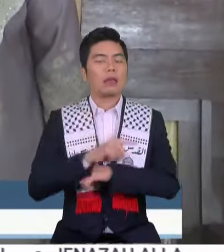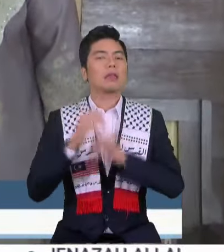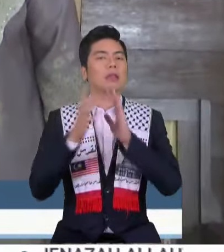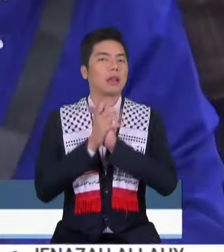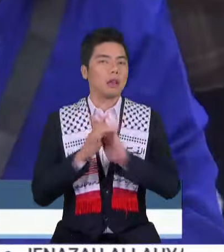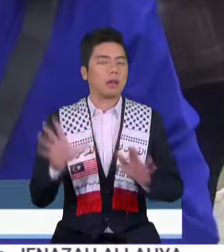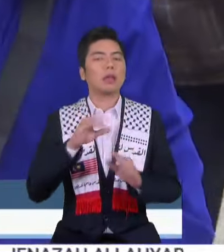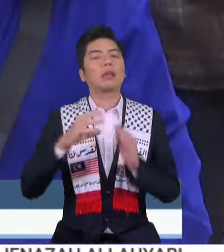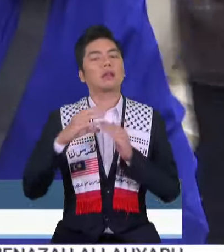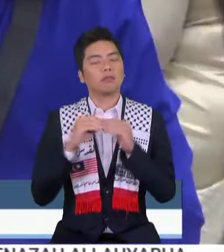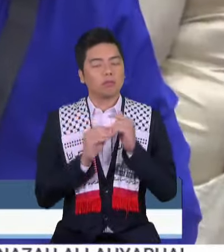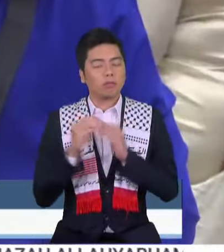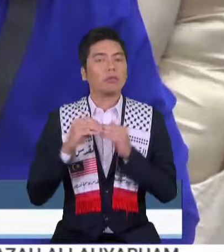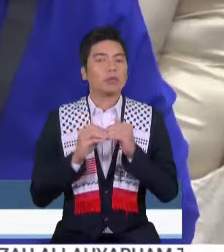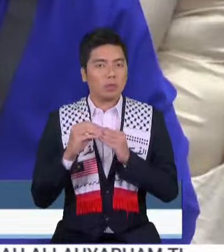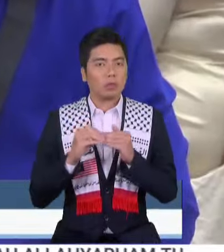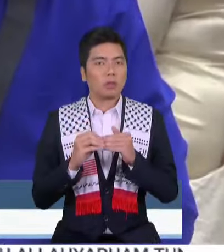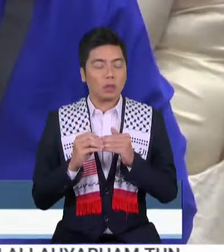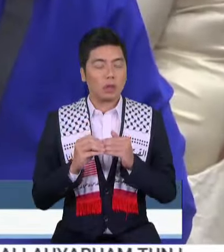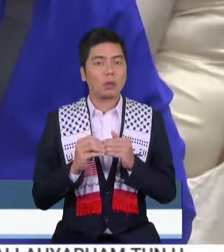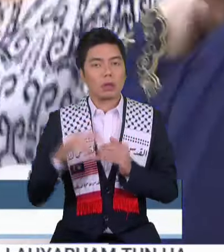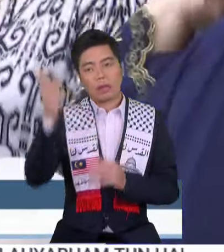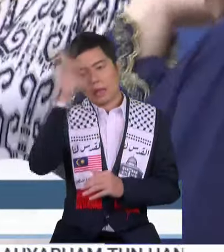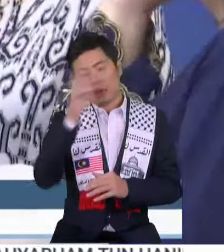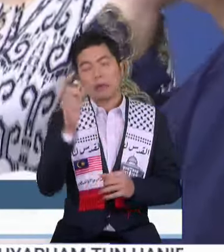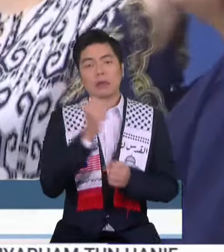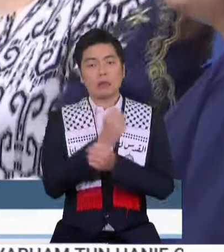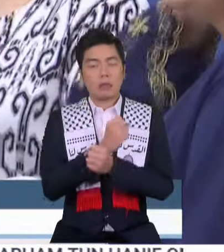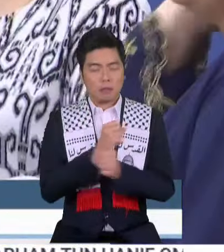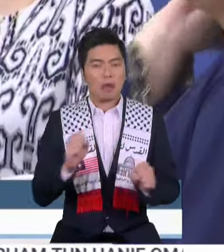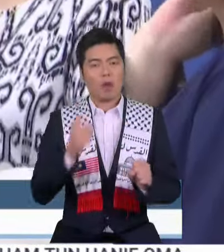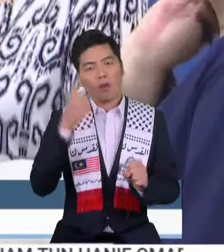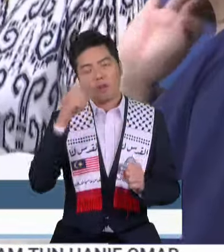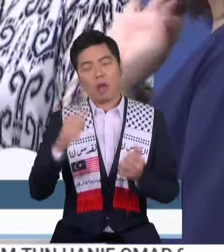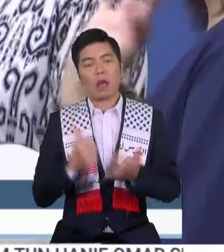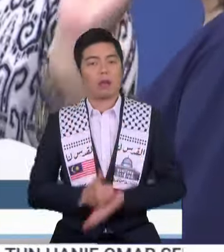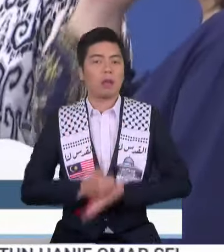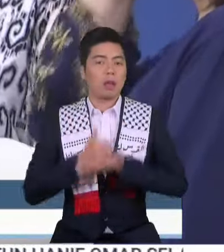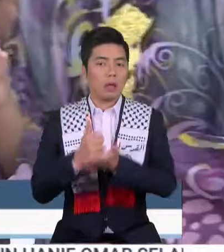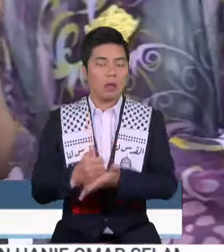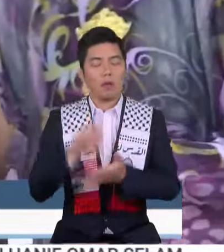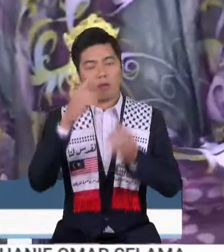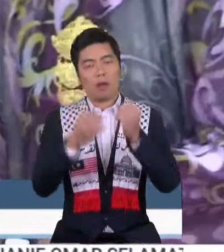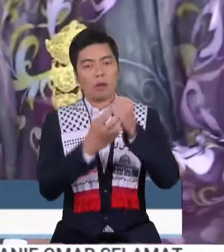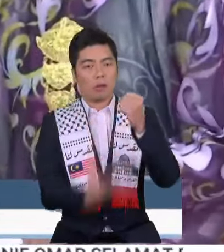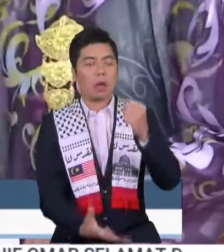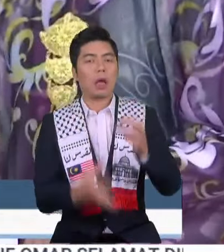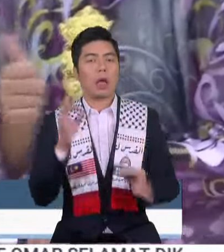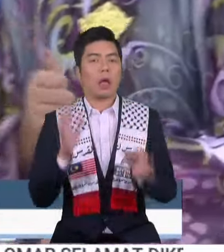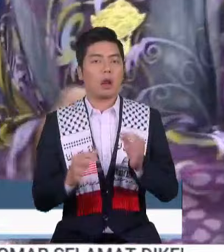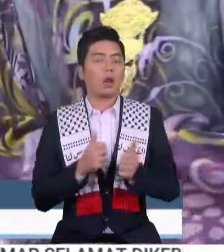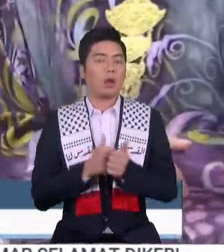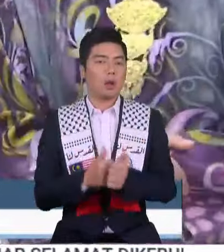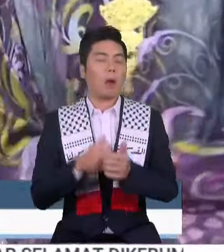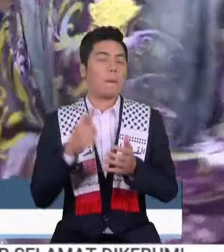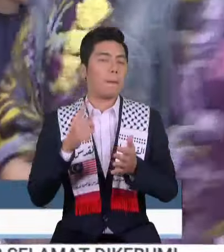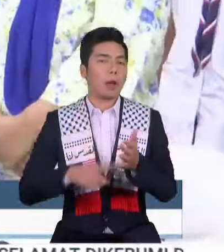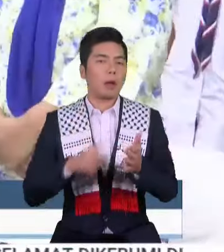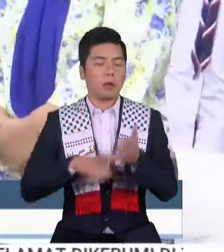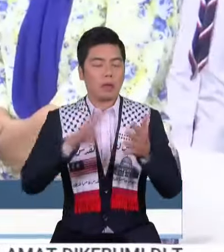selesa. Tambahnya, kementerian sedia membantu menyalurkan dana kepada PAWE sekiranya terdapat permohonan dengan kadar